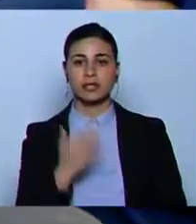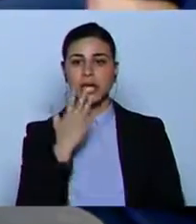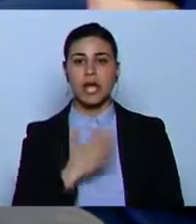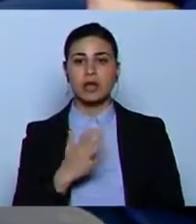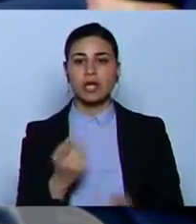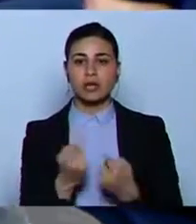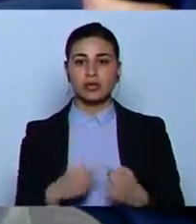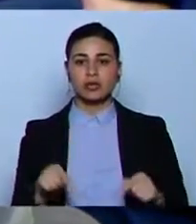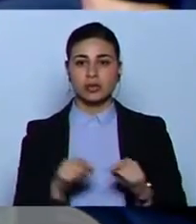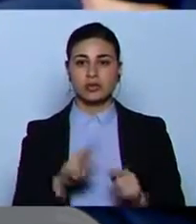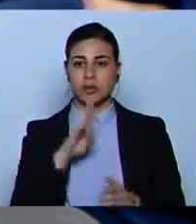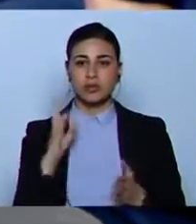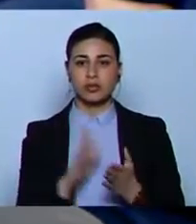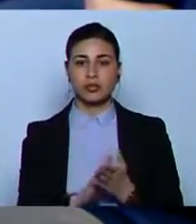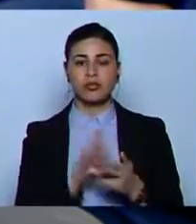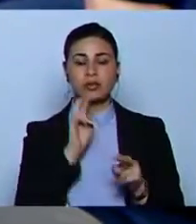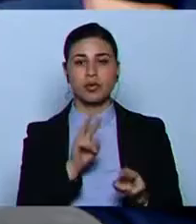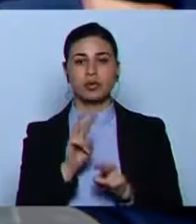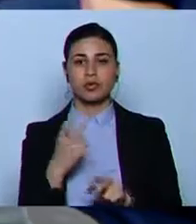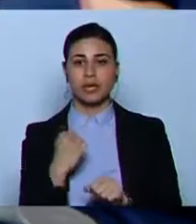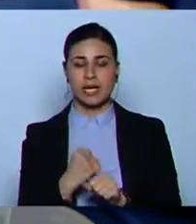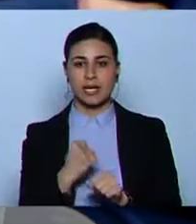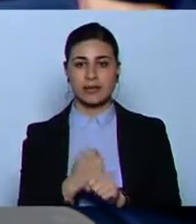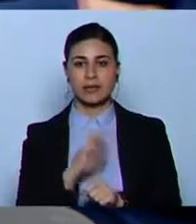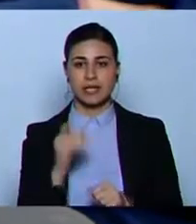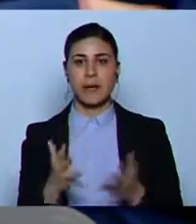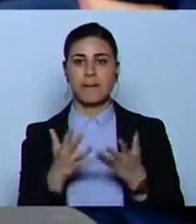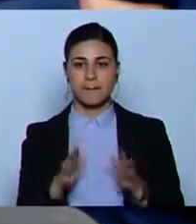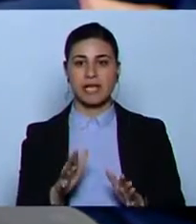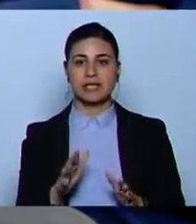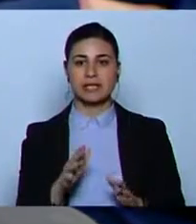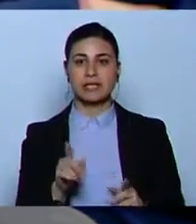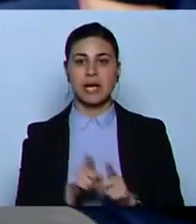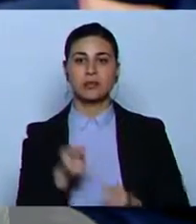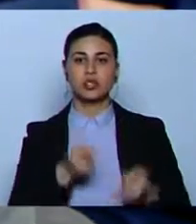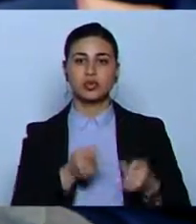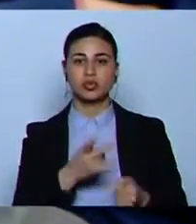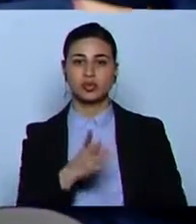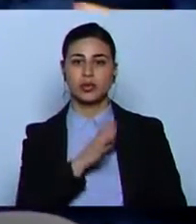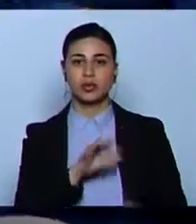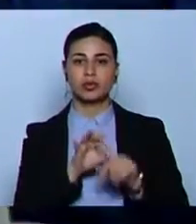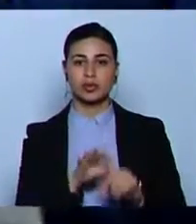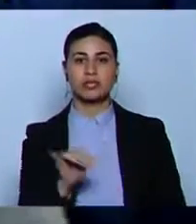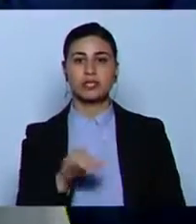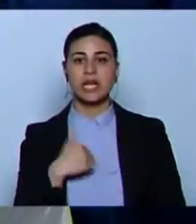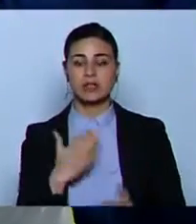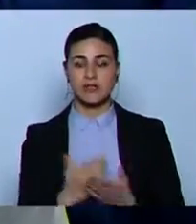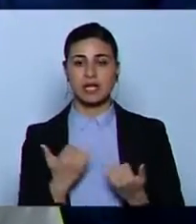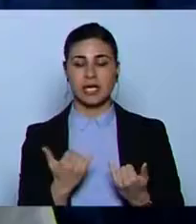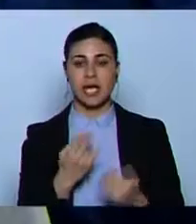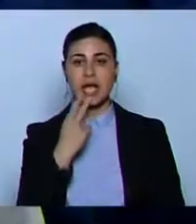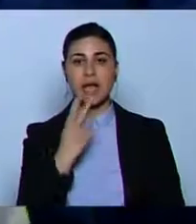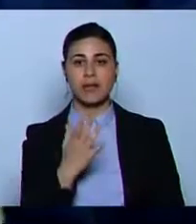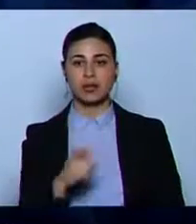ეროვნულ ასოციაციას მუდმივად მონიტორინგი გაეკეთებია და უფრო მეტი საჯარო დისკუსია წარემართა. სად ვართ?